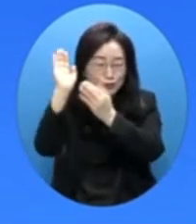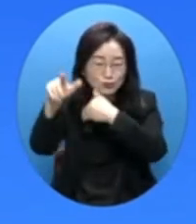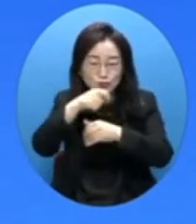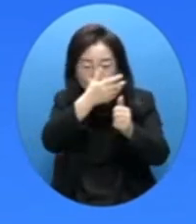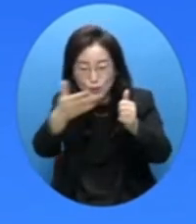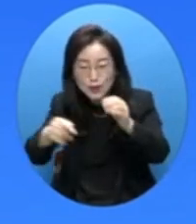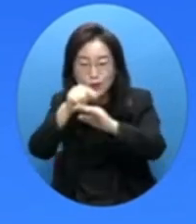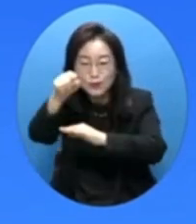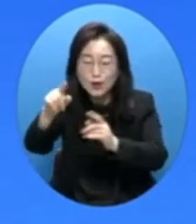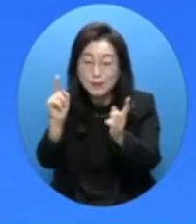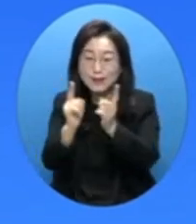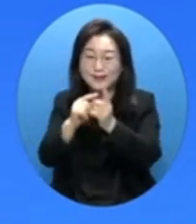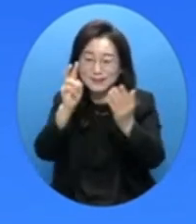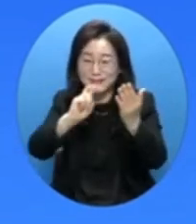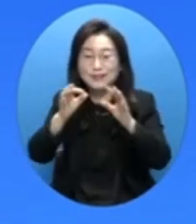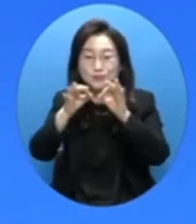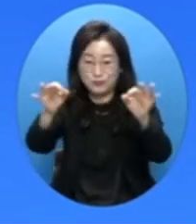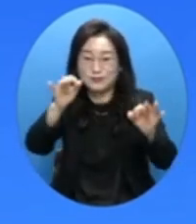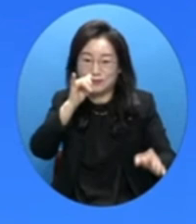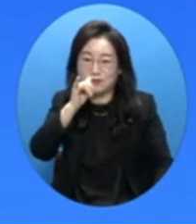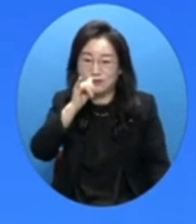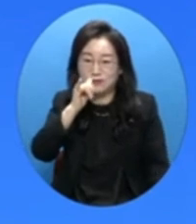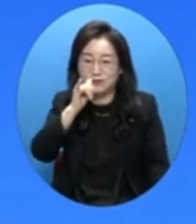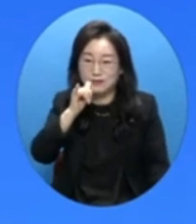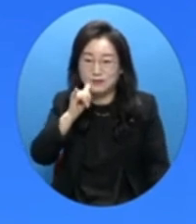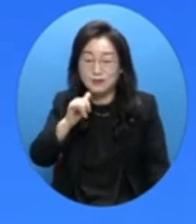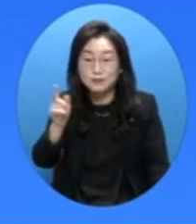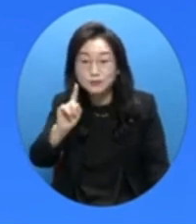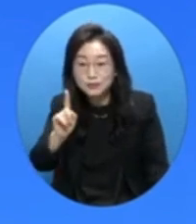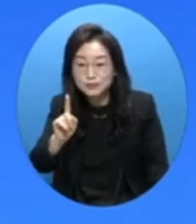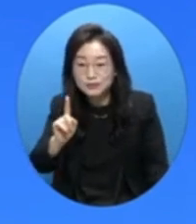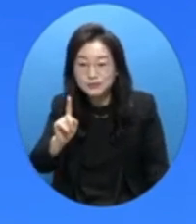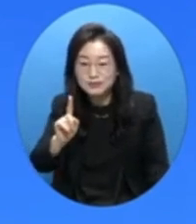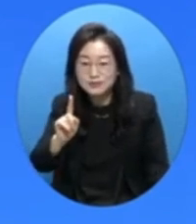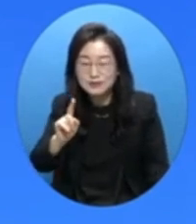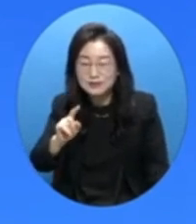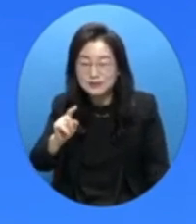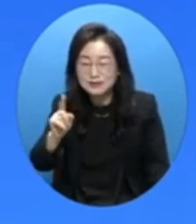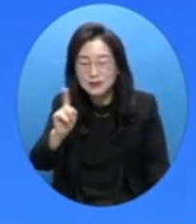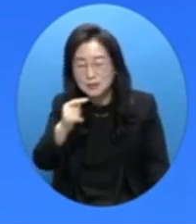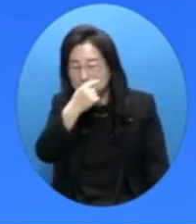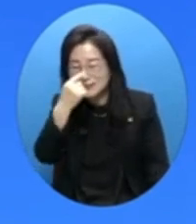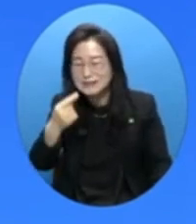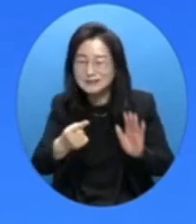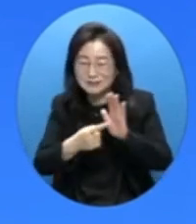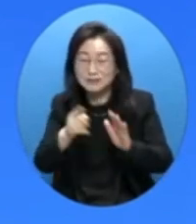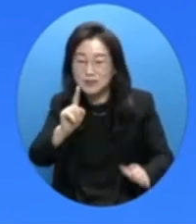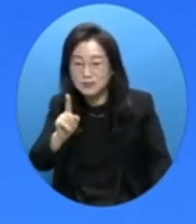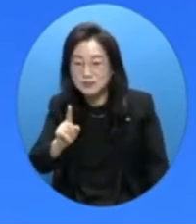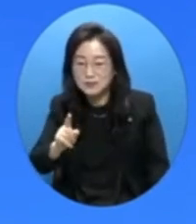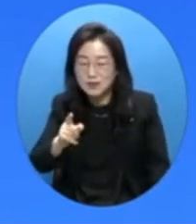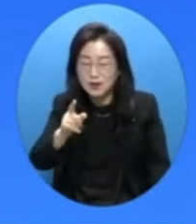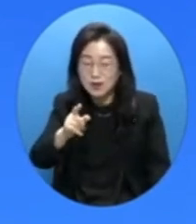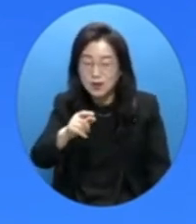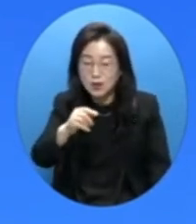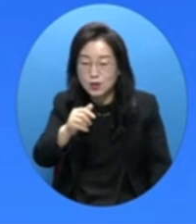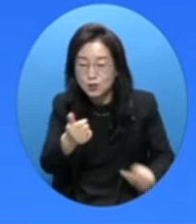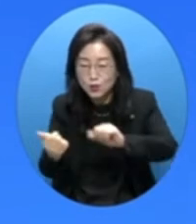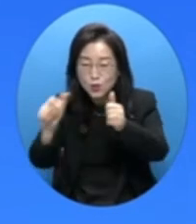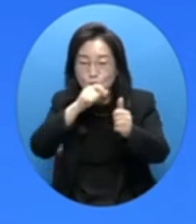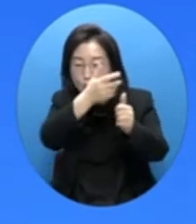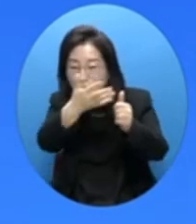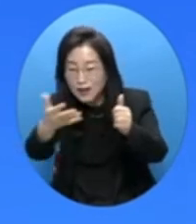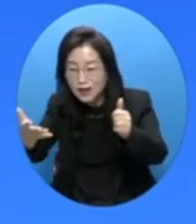그런 찬송을 부르는데 그것은 상징적 이름입니다 요단강이라는 것은 우리의 인생의 마지막 건너가야